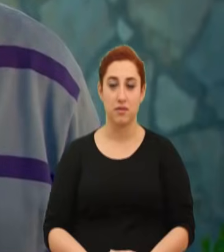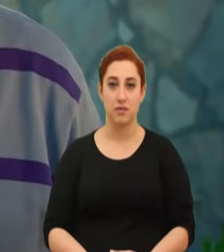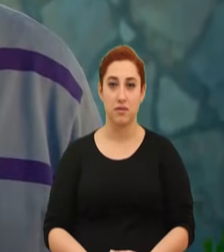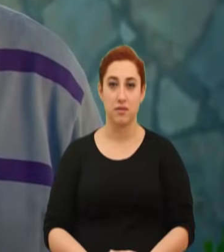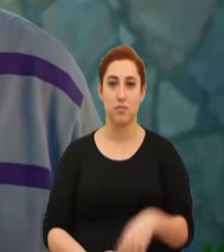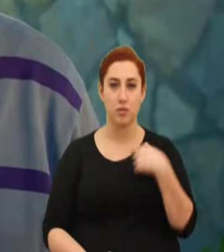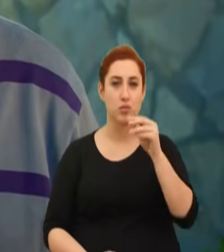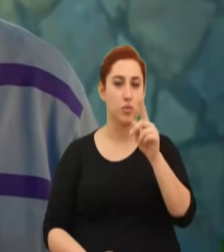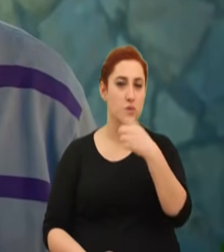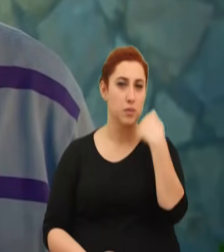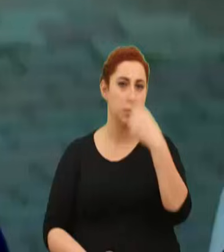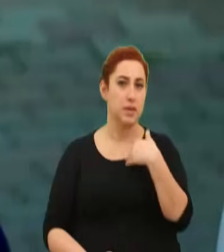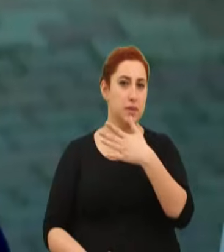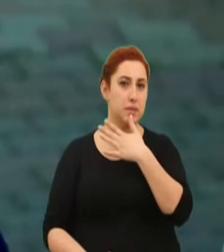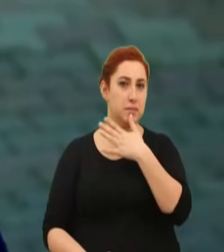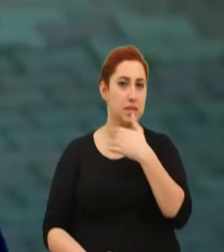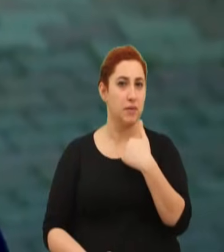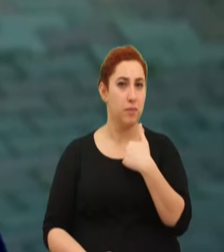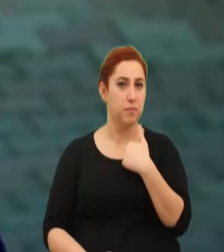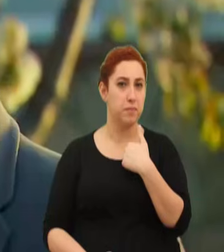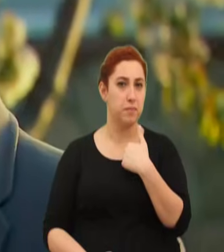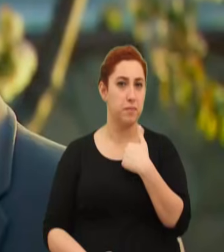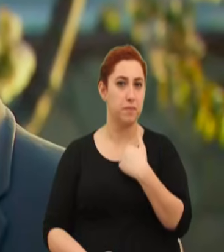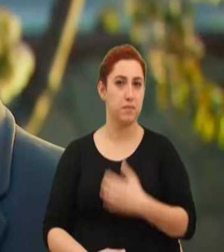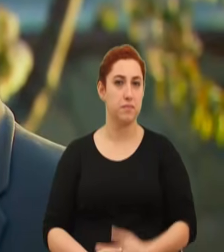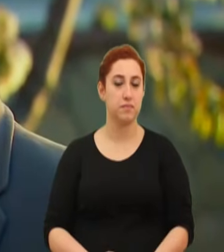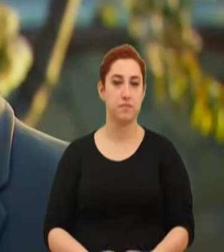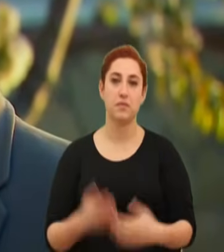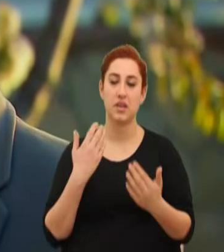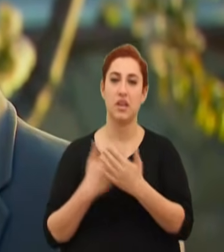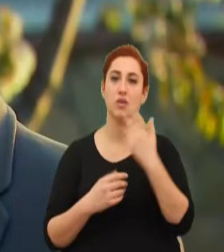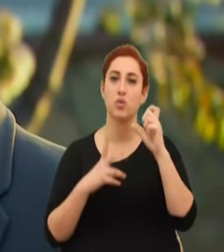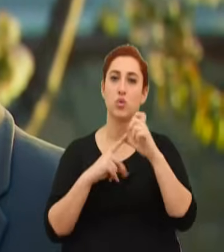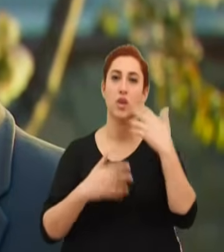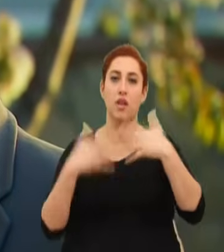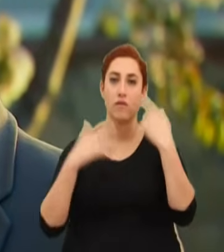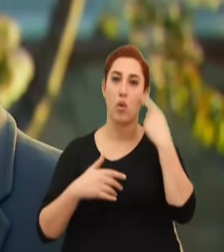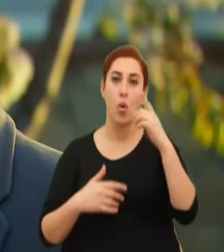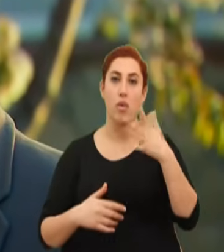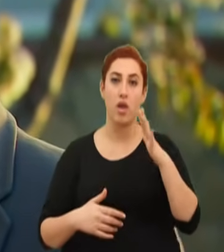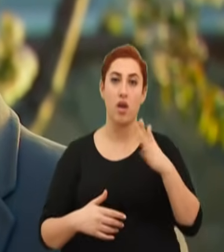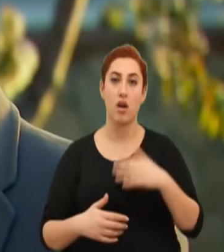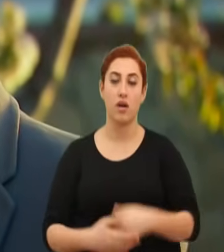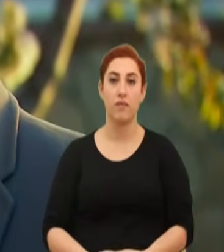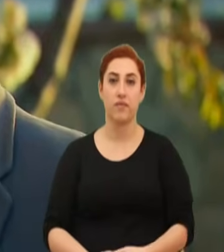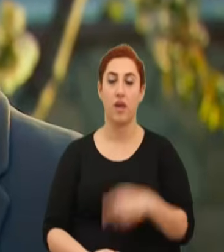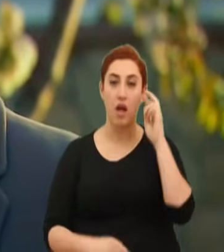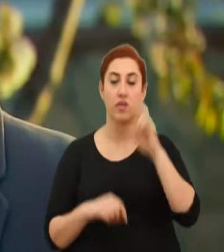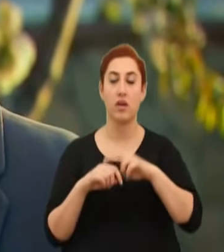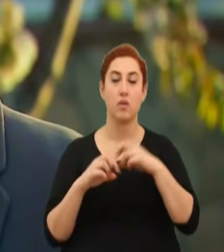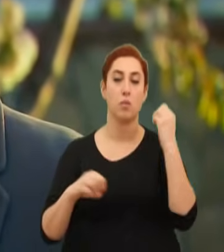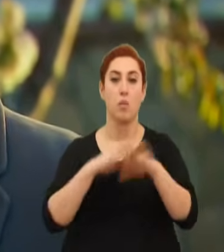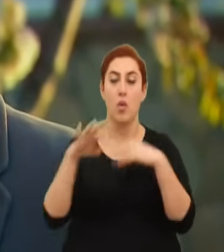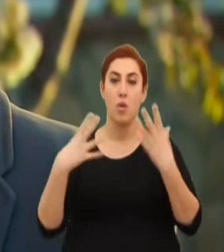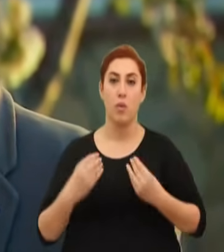Bir çocuk yerde tanıyayım ya. Önder'e bakıyor. Hayda, Şükrü televizyonda gördü herhalde. Hatırlarsa